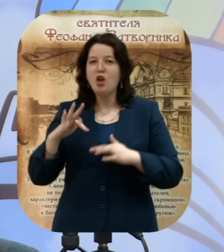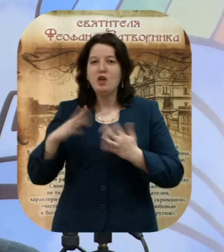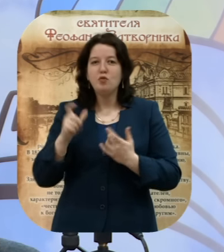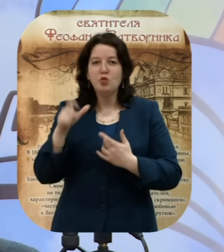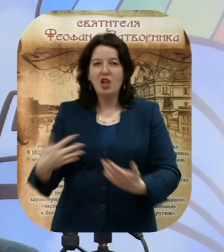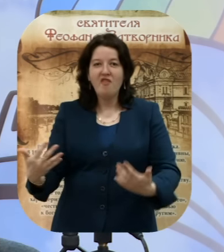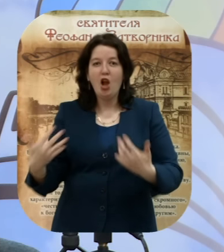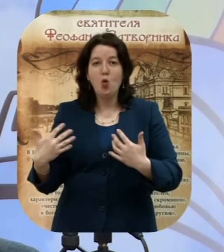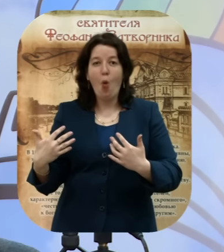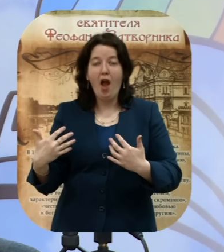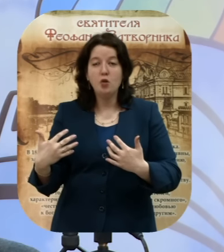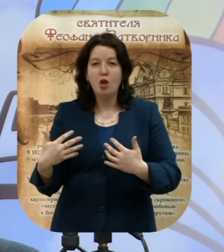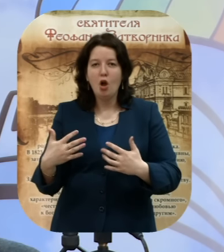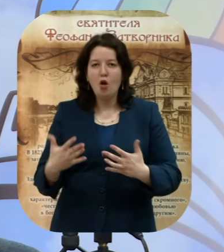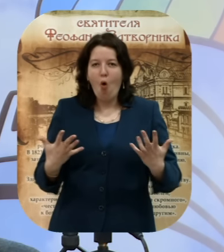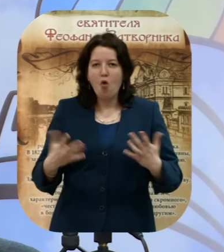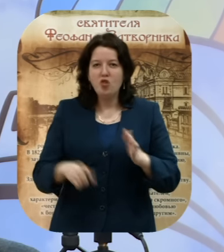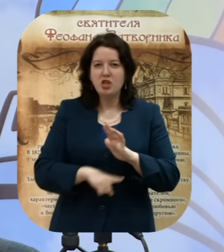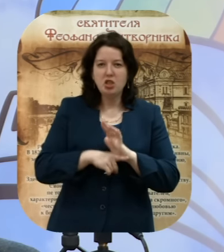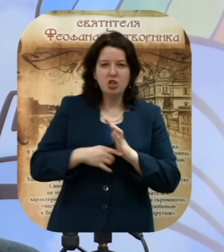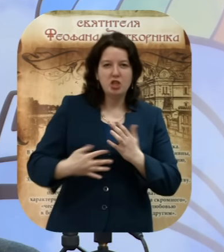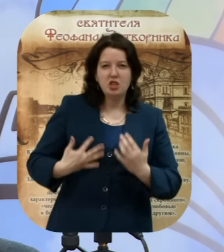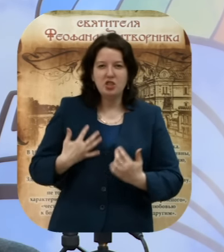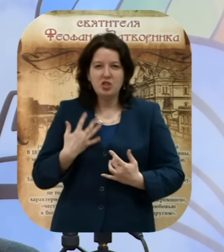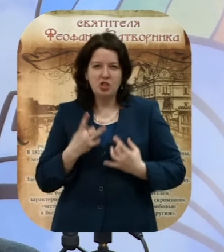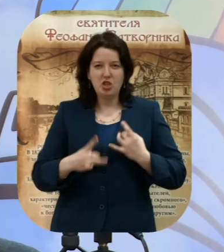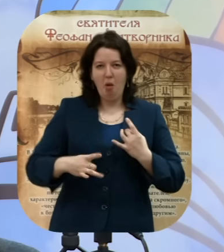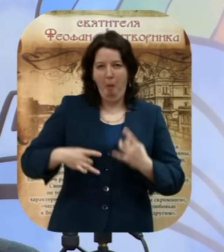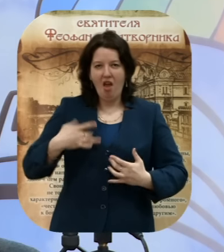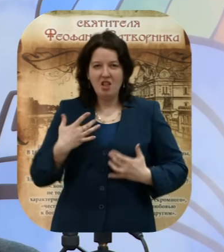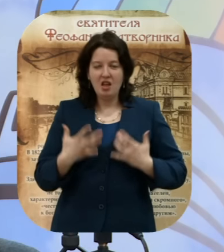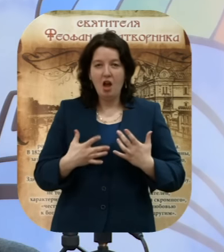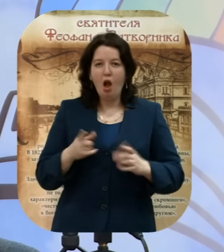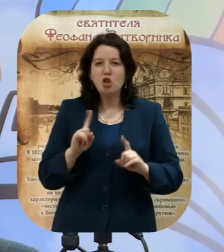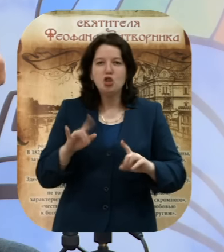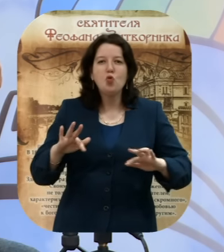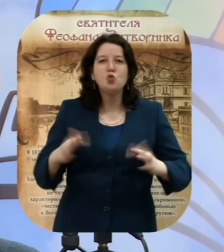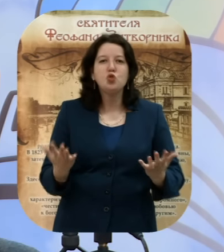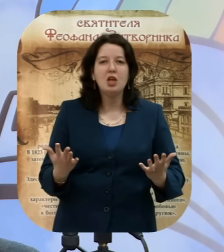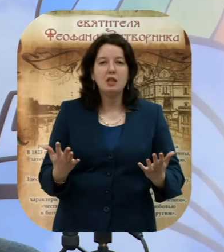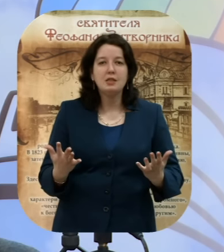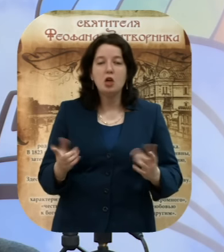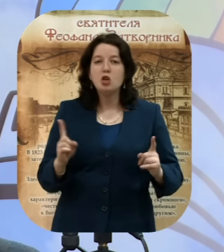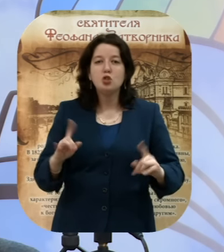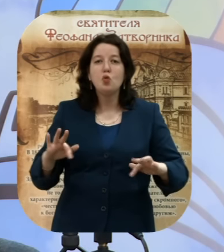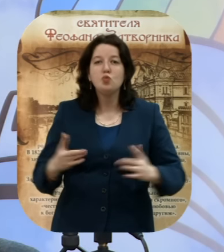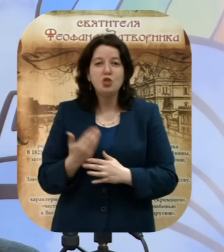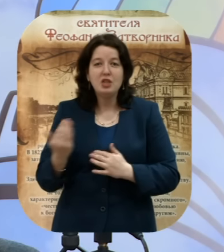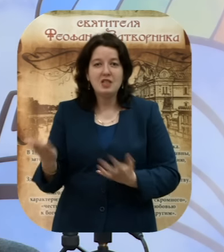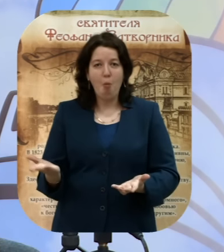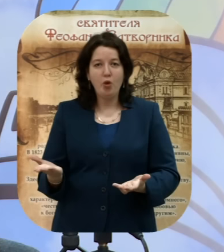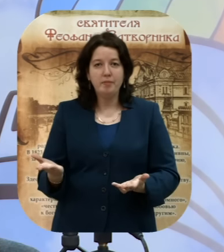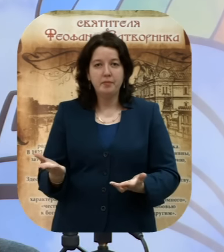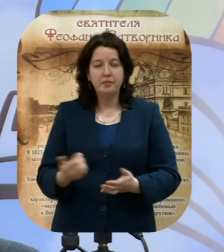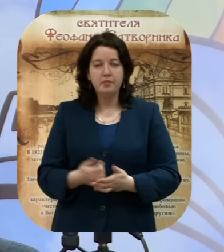вскипело. И сразу вскипело. Что случилось такое с тобой?